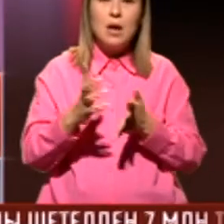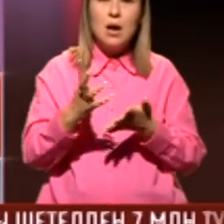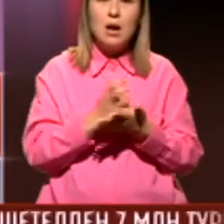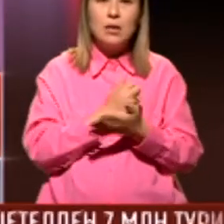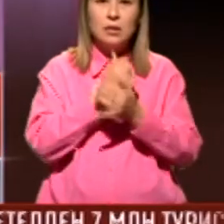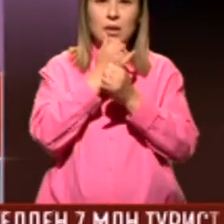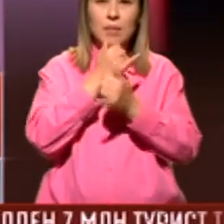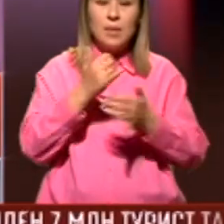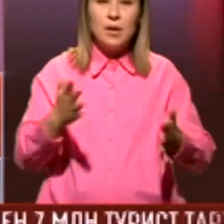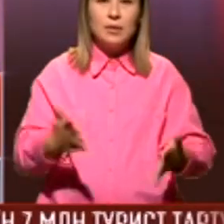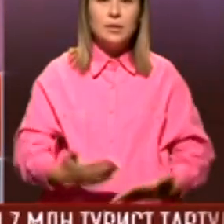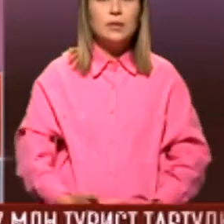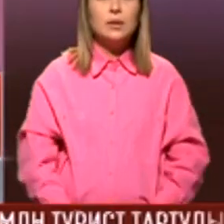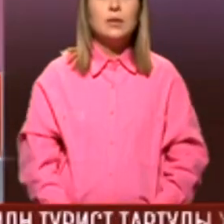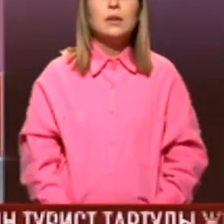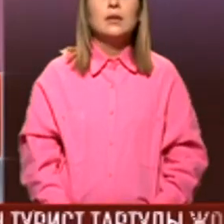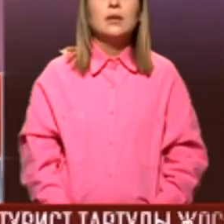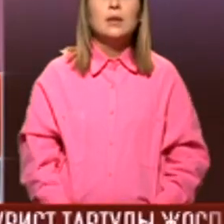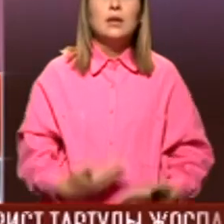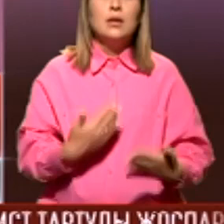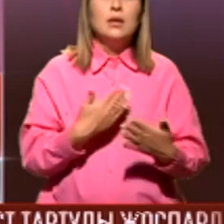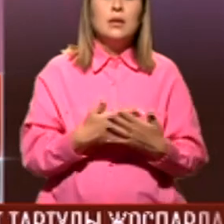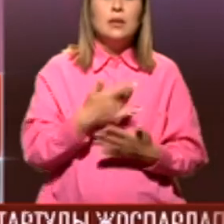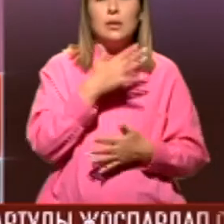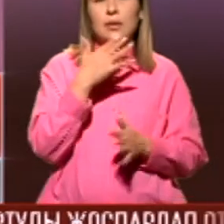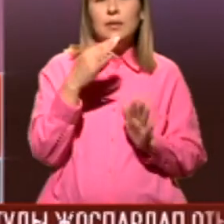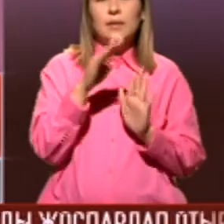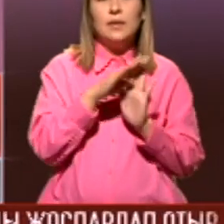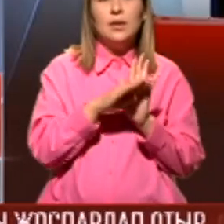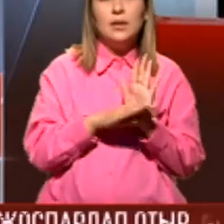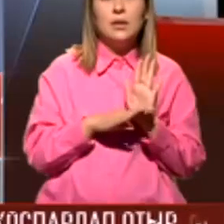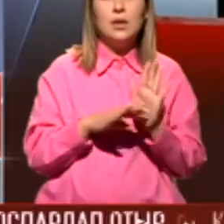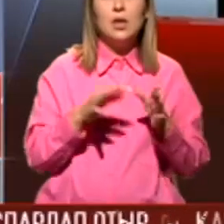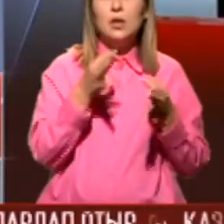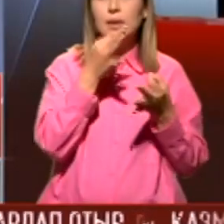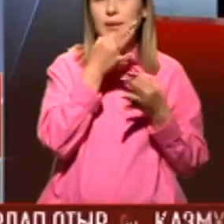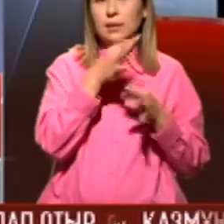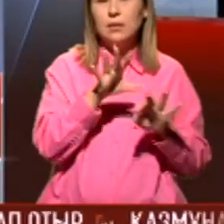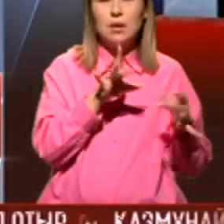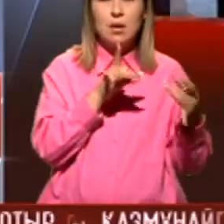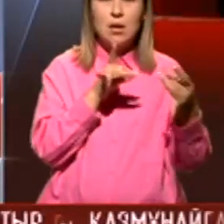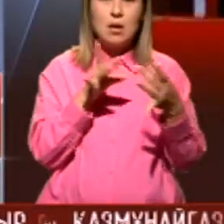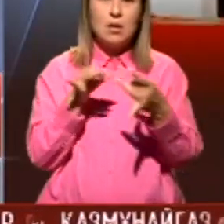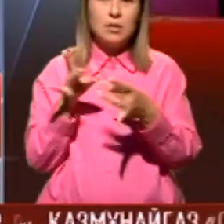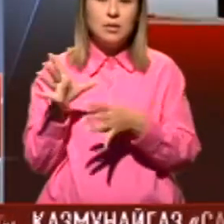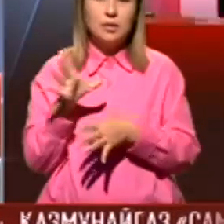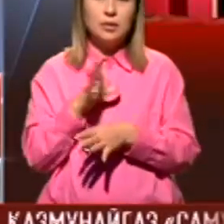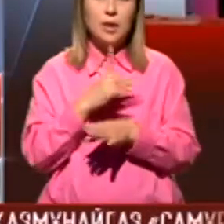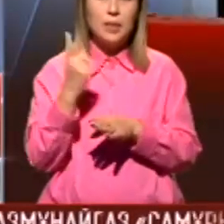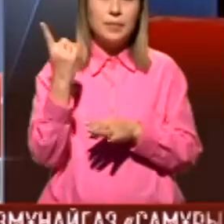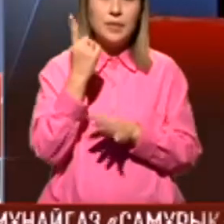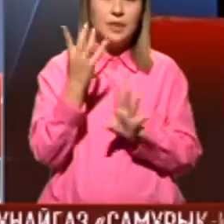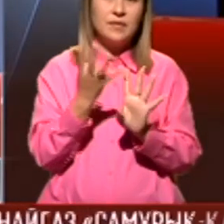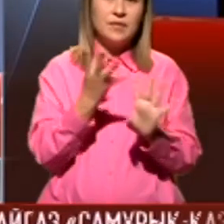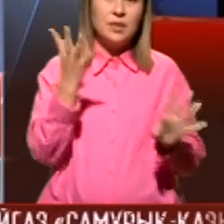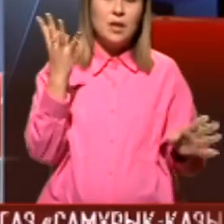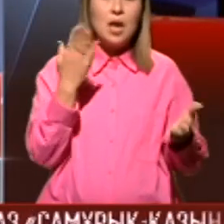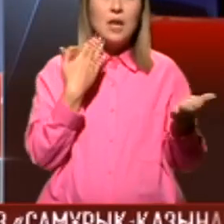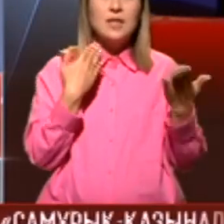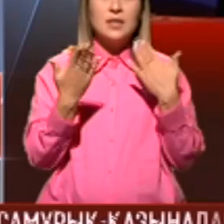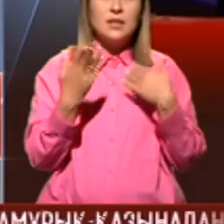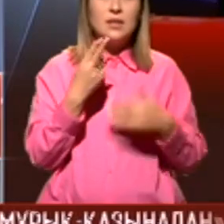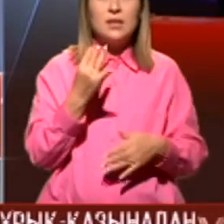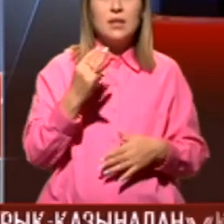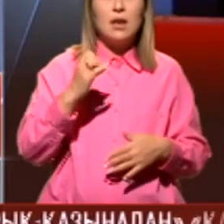анықталмағандықтан, иә. Амангелді Мырза, біз мысалға көп векторлы саясат ұсынамыз, оның үстіне кез келген қақтығыс жағдайында біз бірінші кезекте диалог алаңын